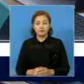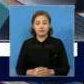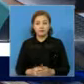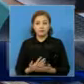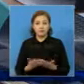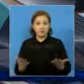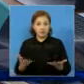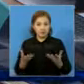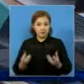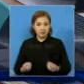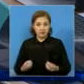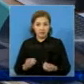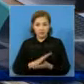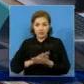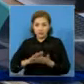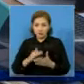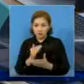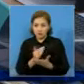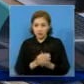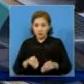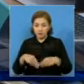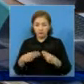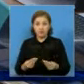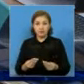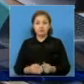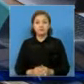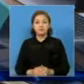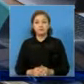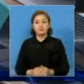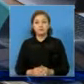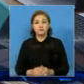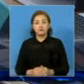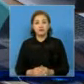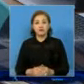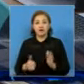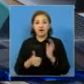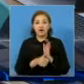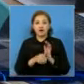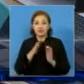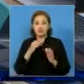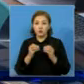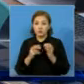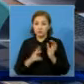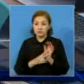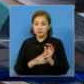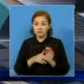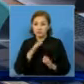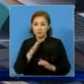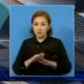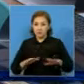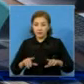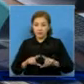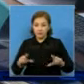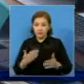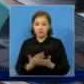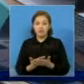жиынтығы және гигиеналық құралдар түрінде беріледі. Ал 6 жастан 18 жасқа дейінгі мектеп жасындағы балаларға ыстық